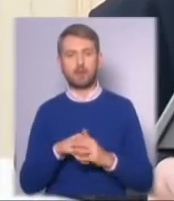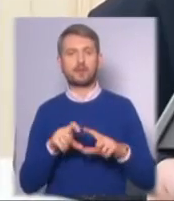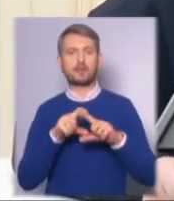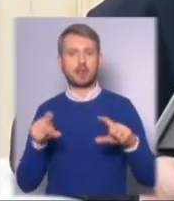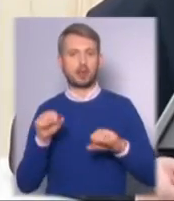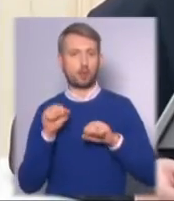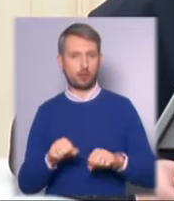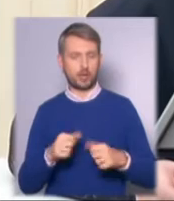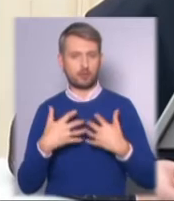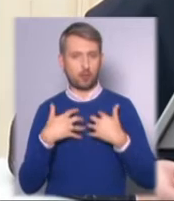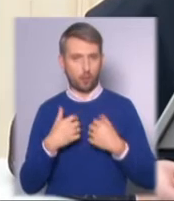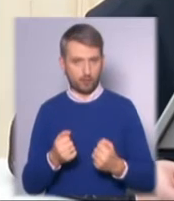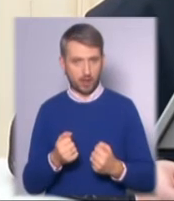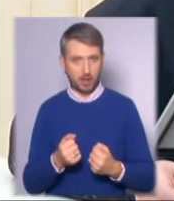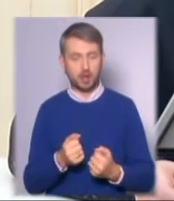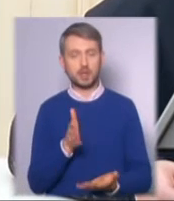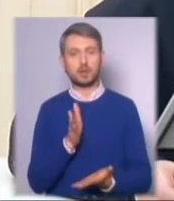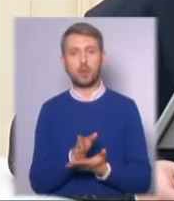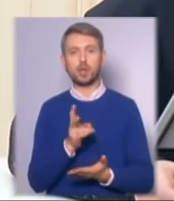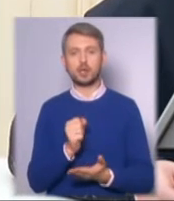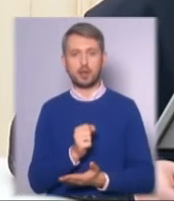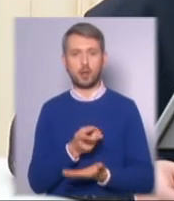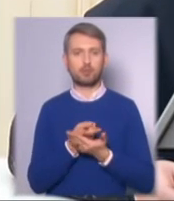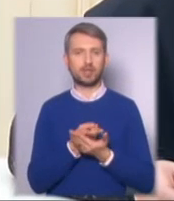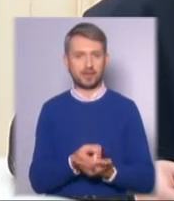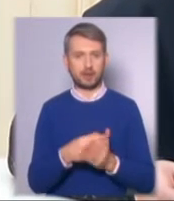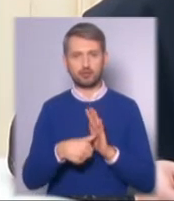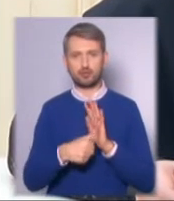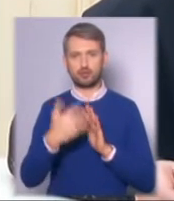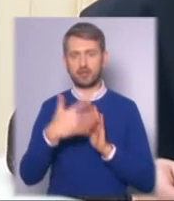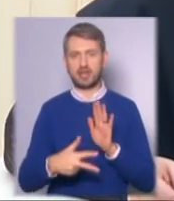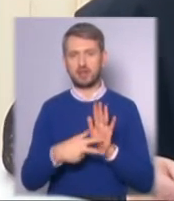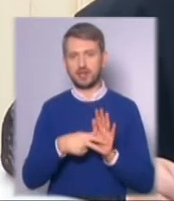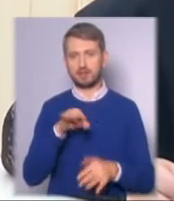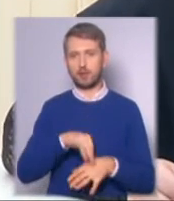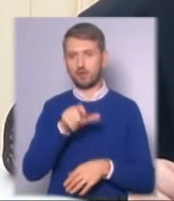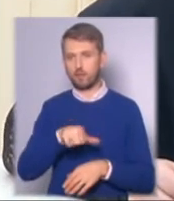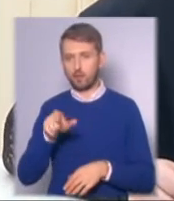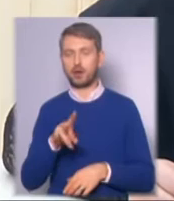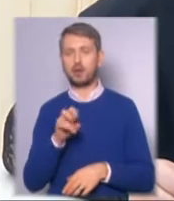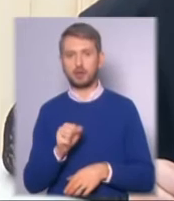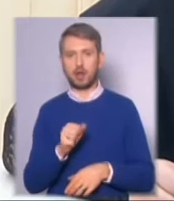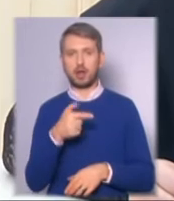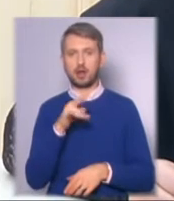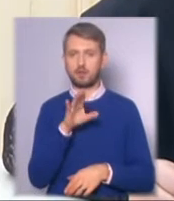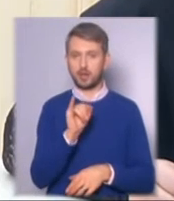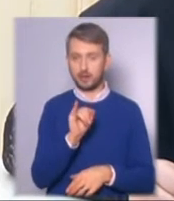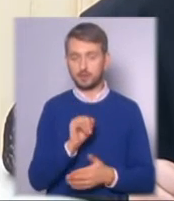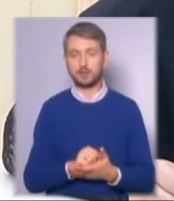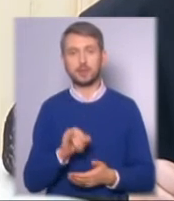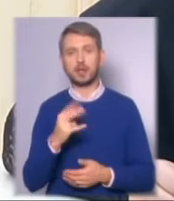здоров'я знаходяться на госпіталізації 658 хворих на респіраторні вірусні інфекції